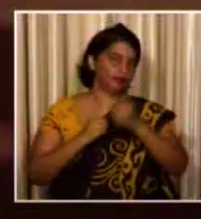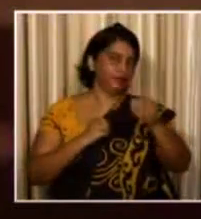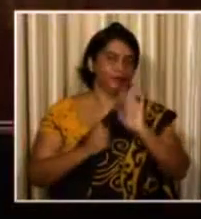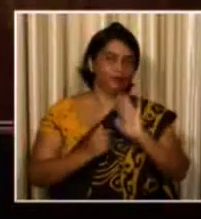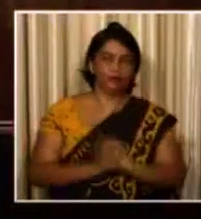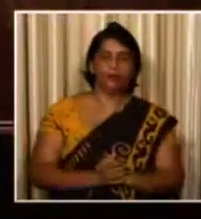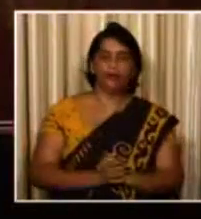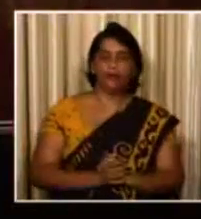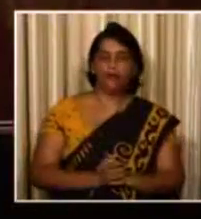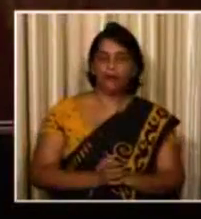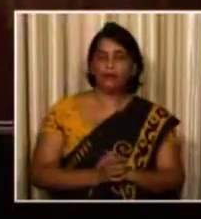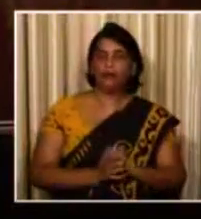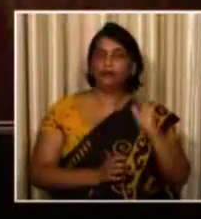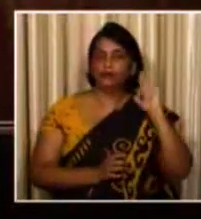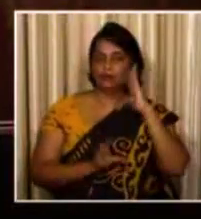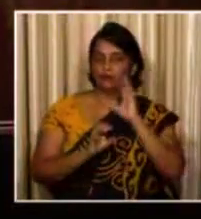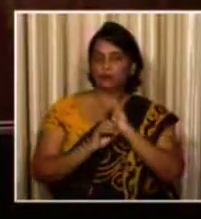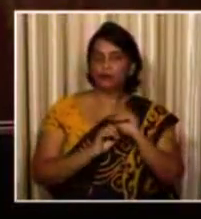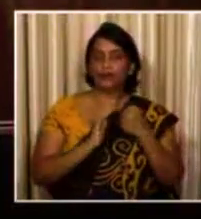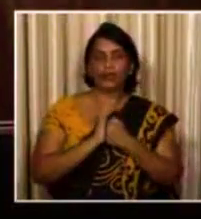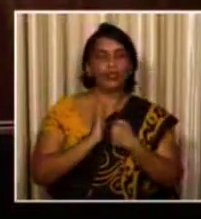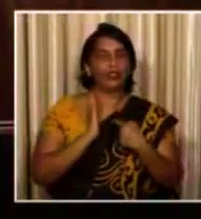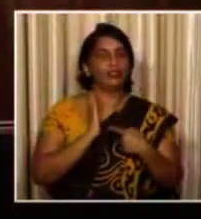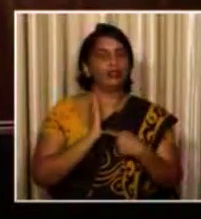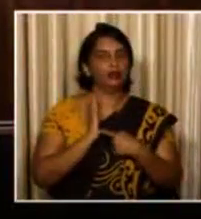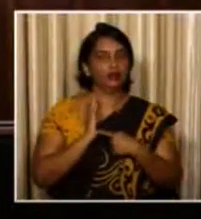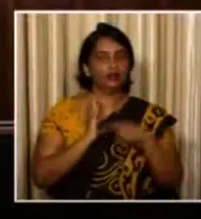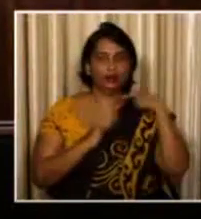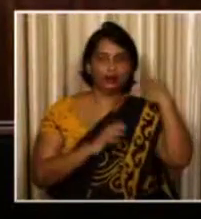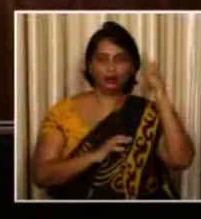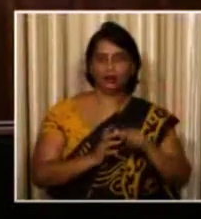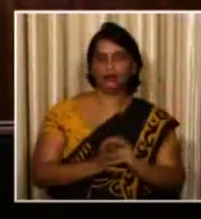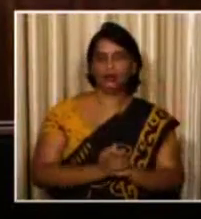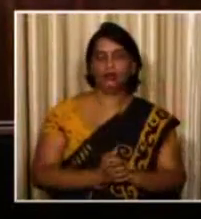ഭൂമി സ്തുതി. വിശേഷ പ്രകാശ ഗറു തലത്ത അതുകോരണമെ തിനിയ